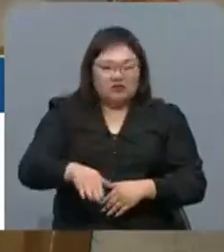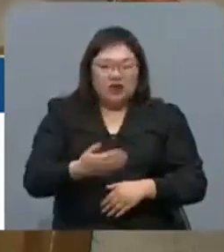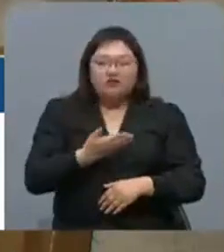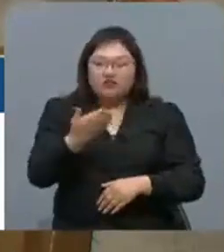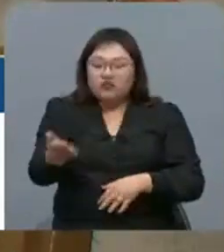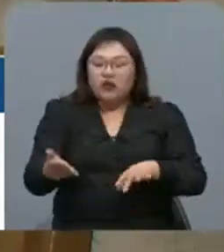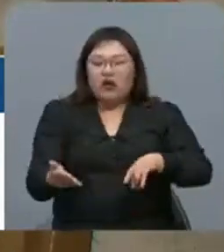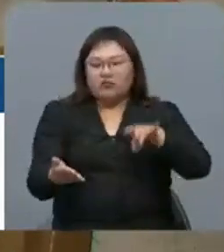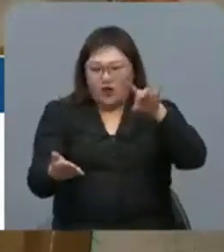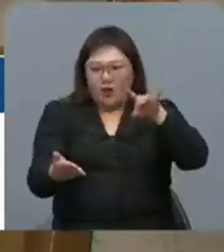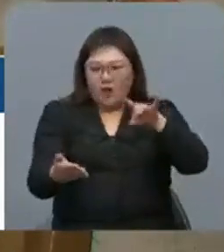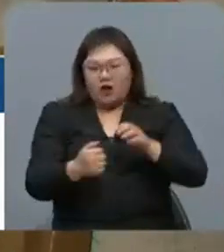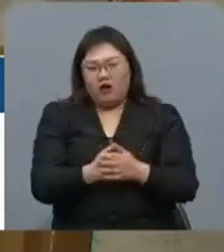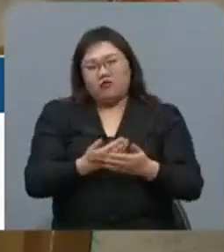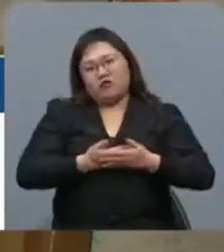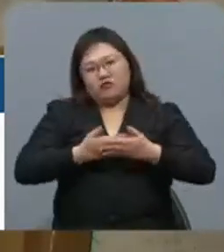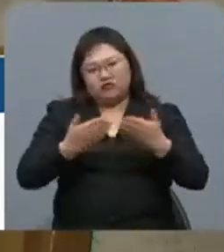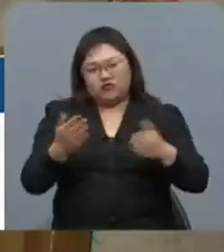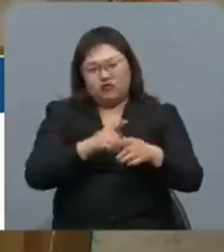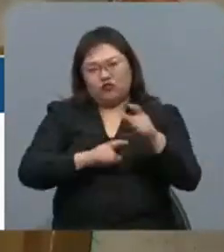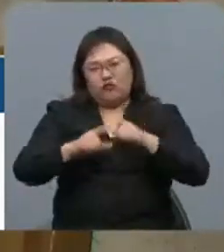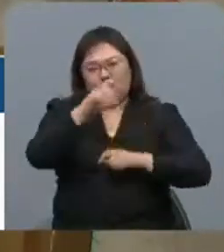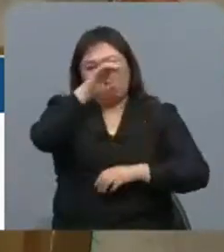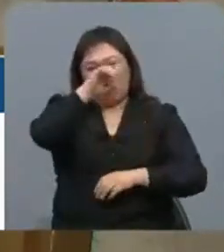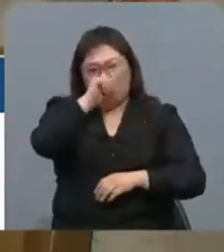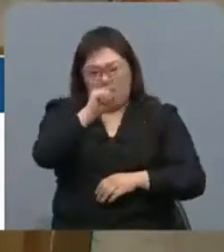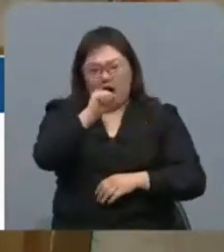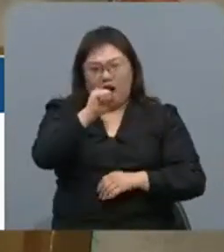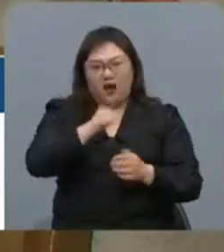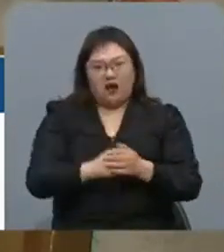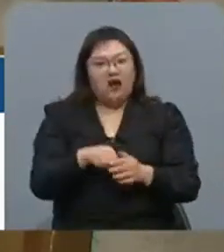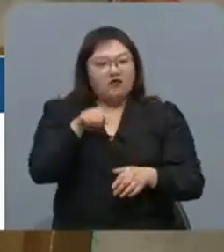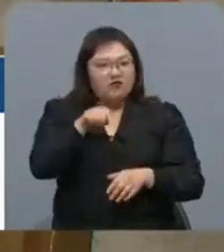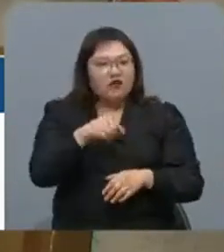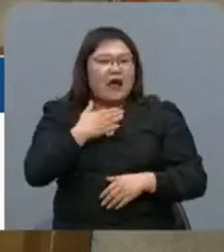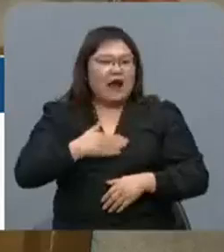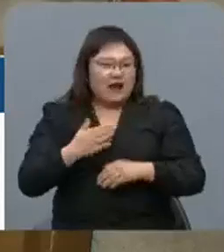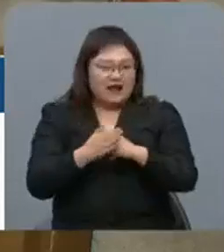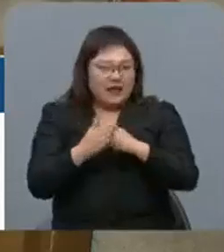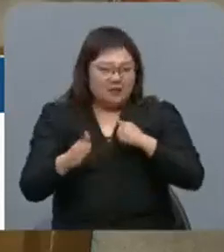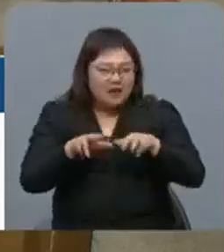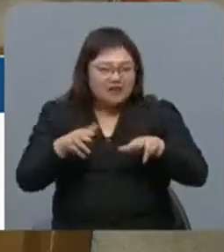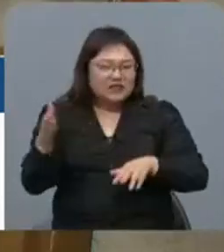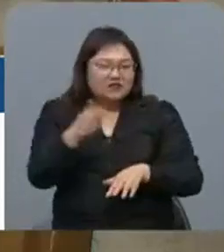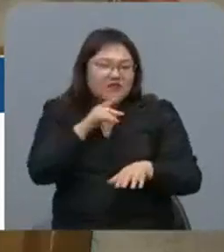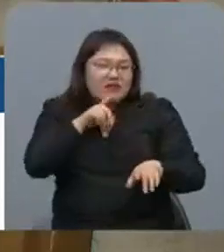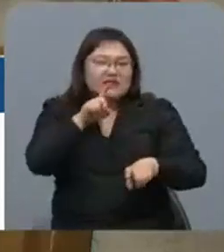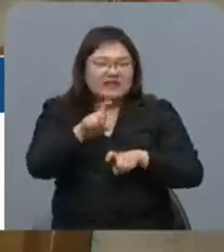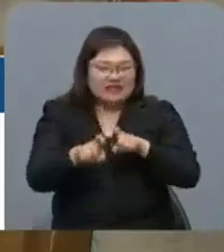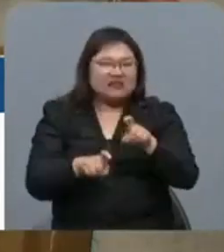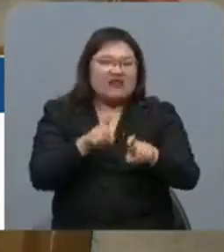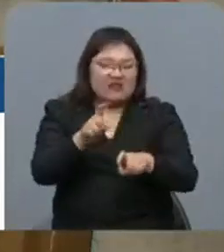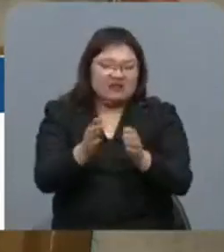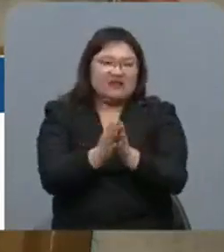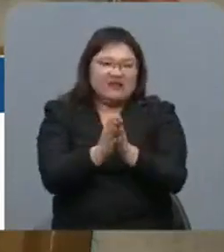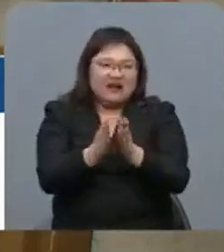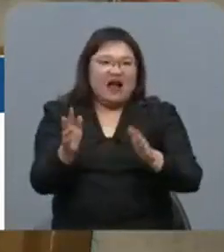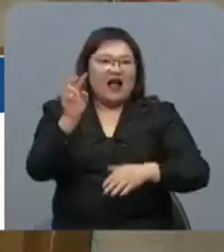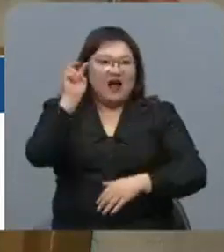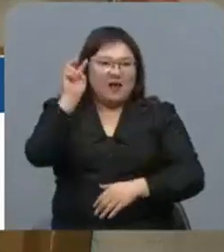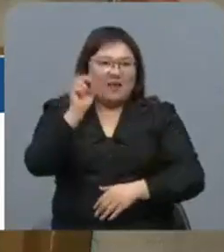처음이니까 나눌수록 좋은 거로 이제 실감했으면